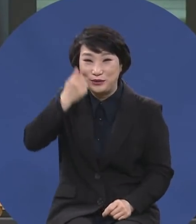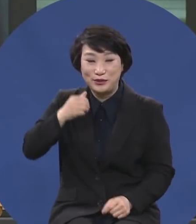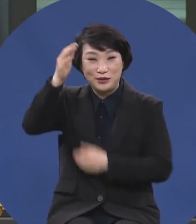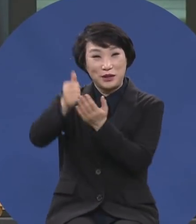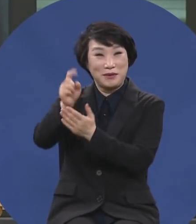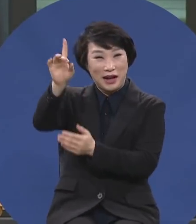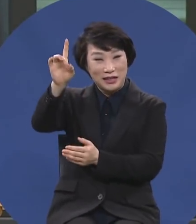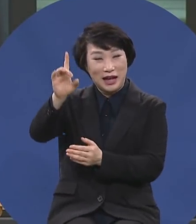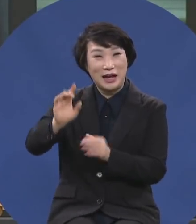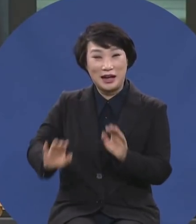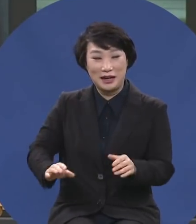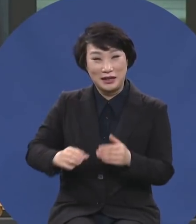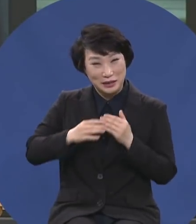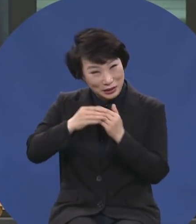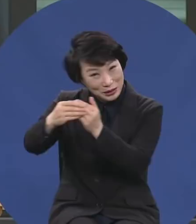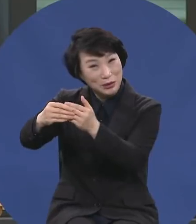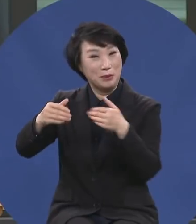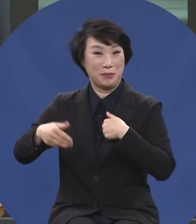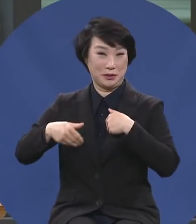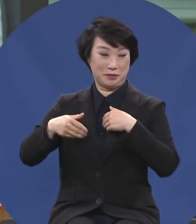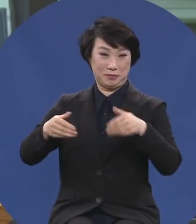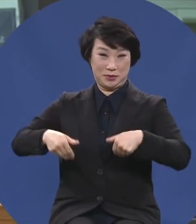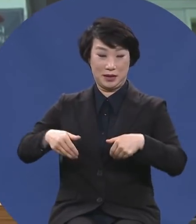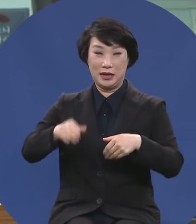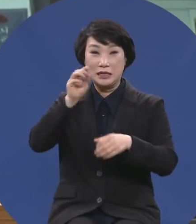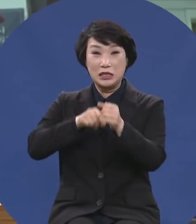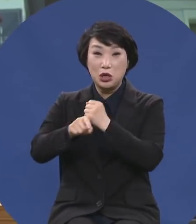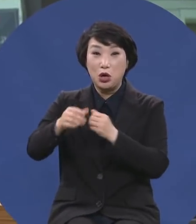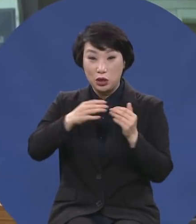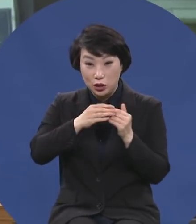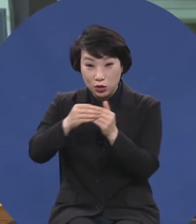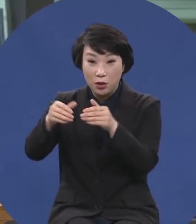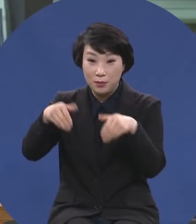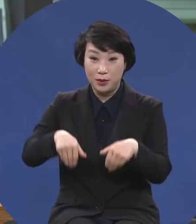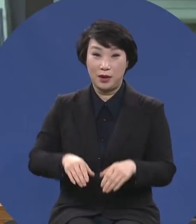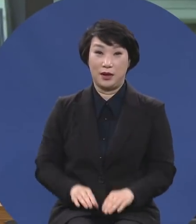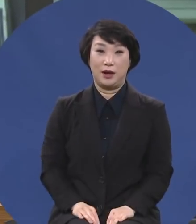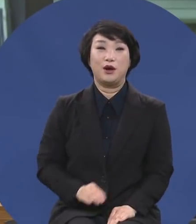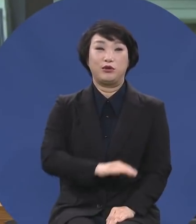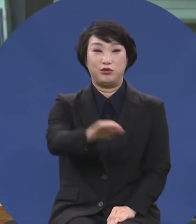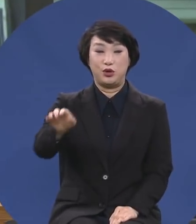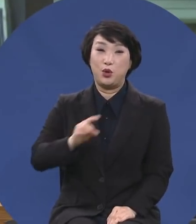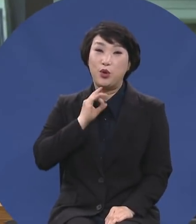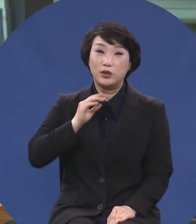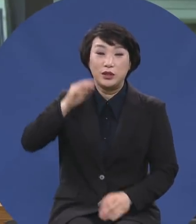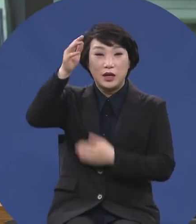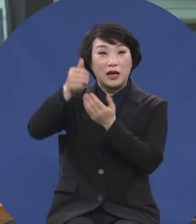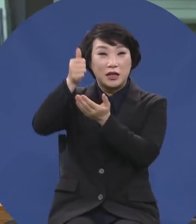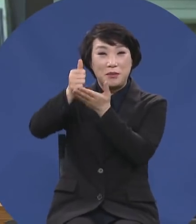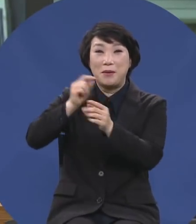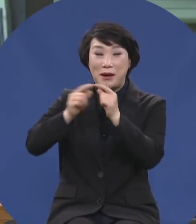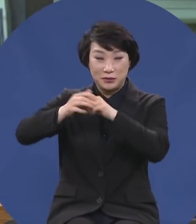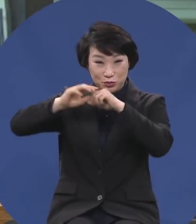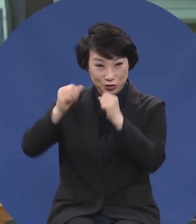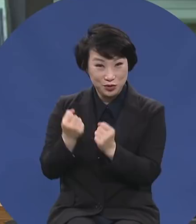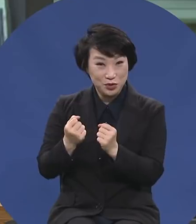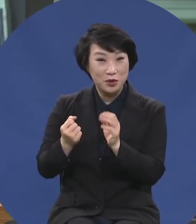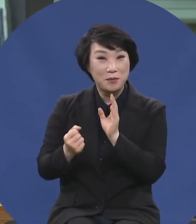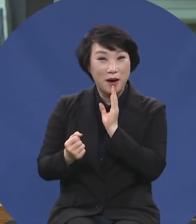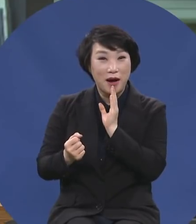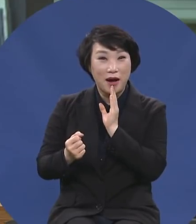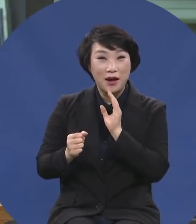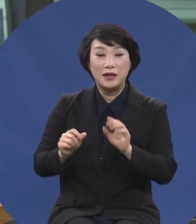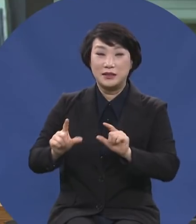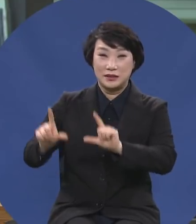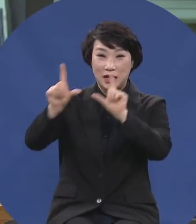그분의 인도를 받고 진리 가운데로 인도받으면서 우리는 오직 그분의 말씀을 듣고